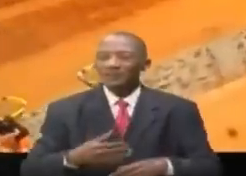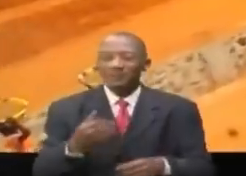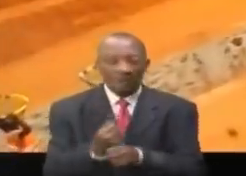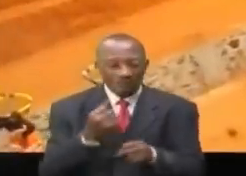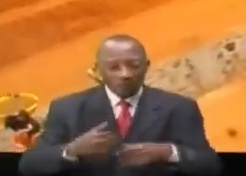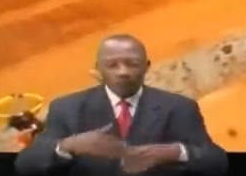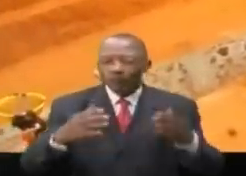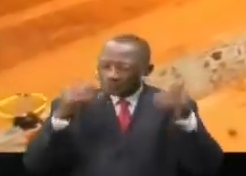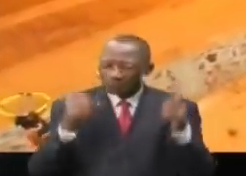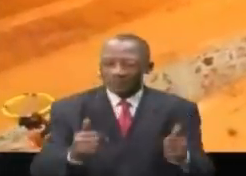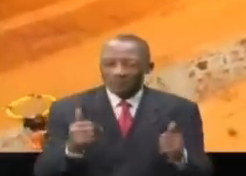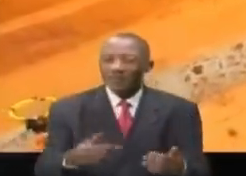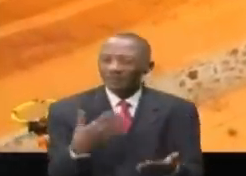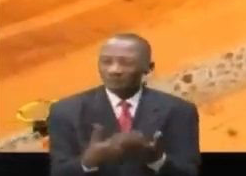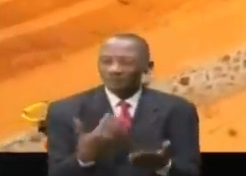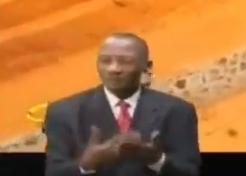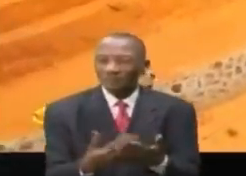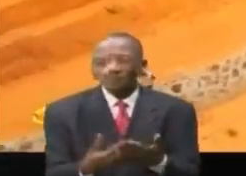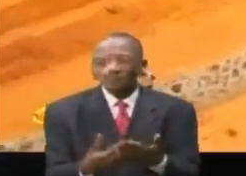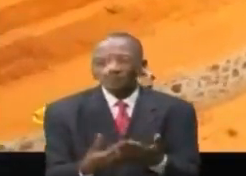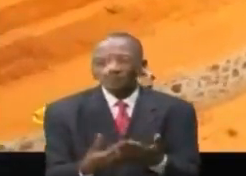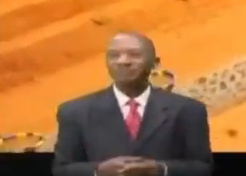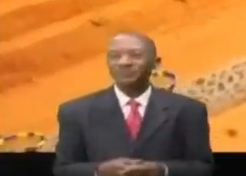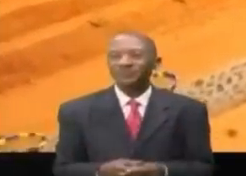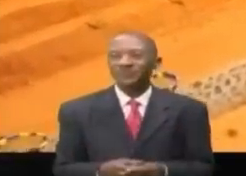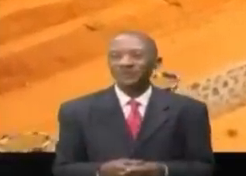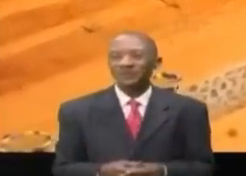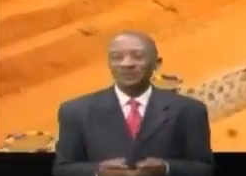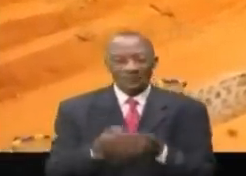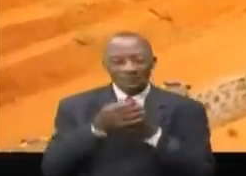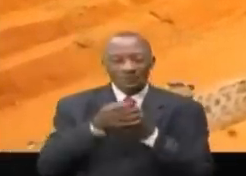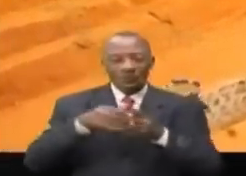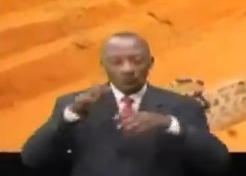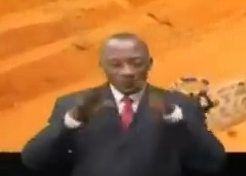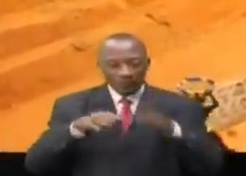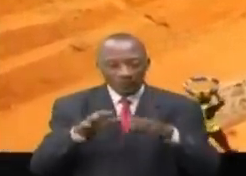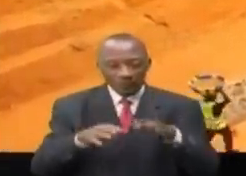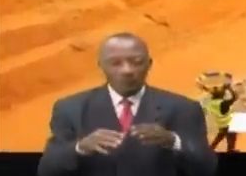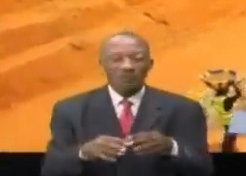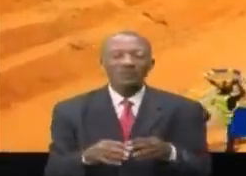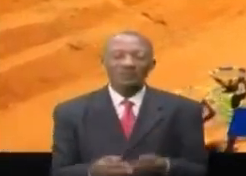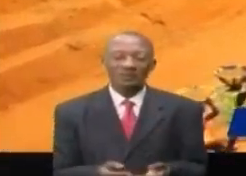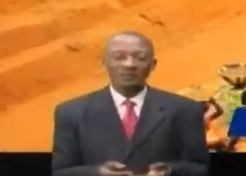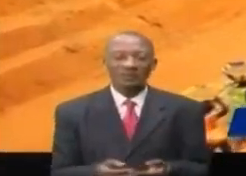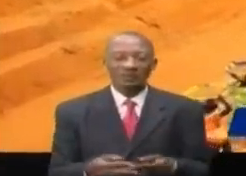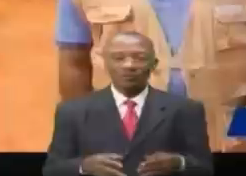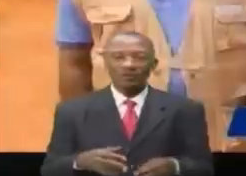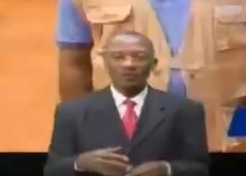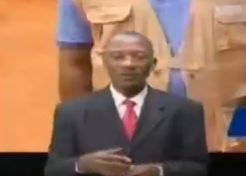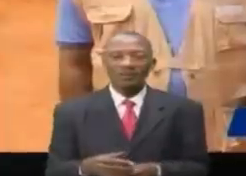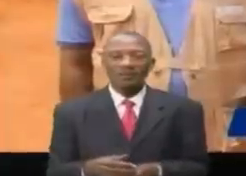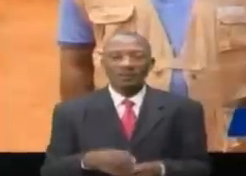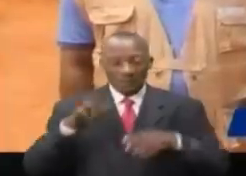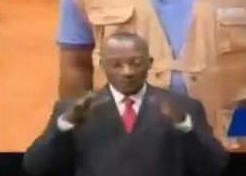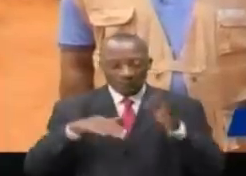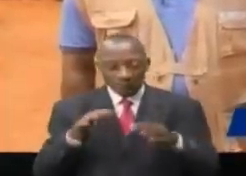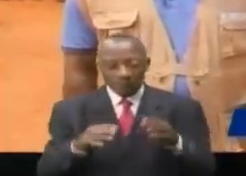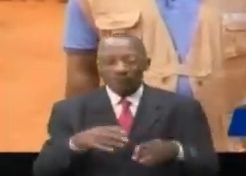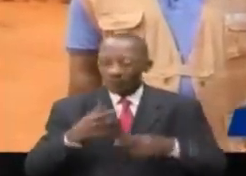mètres. Le débit était de transporter le matériau sur la tête, descendre le